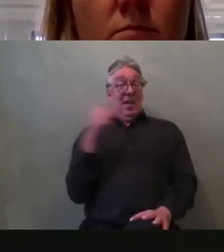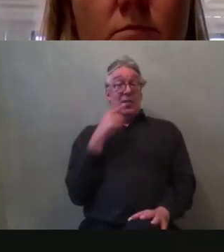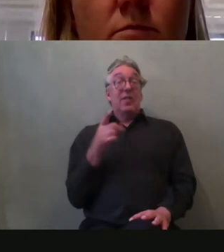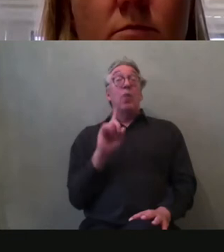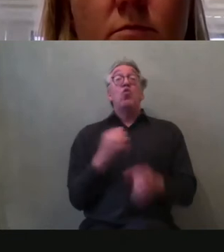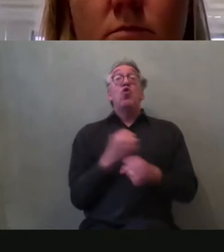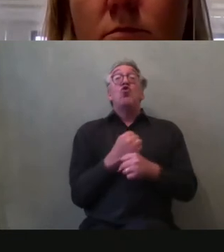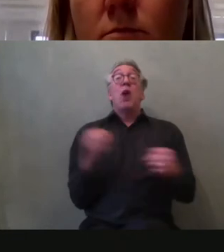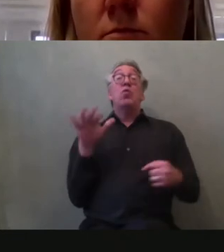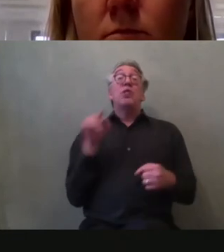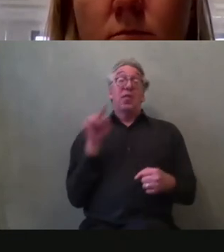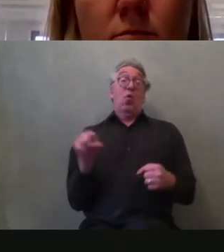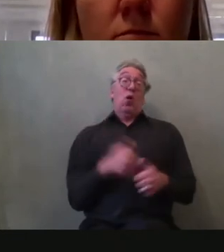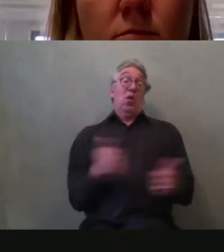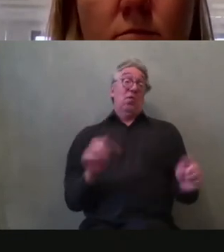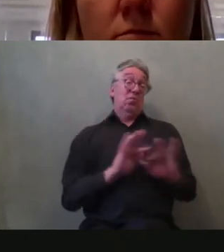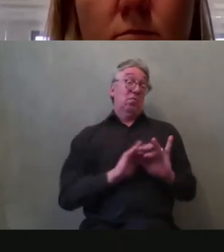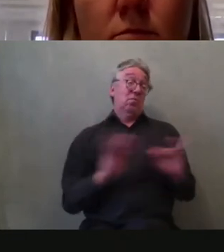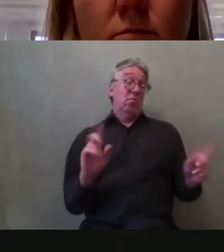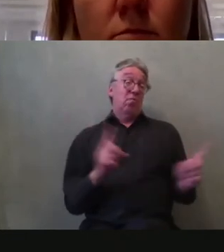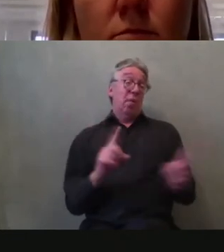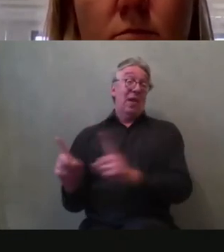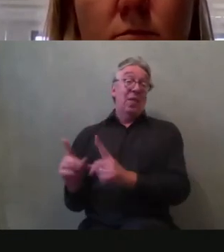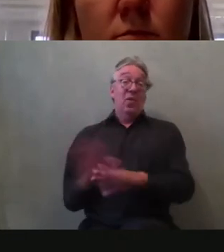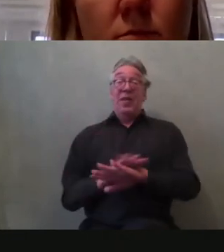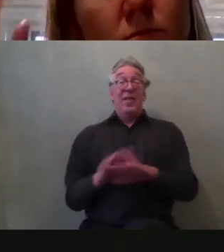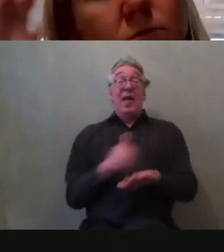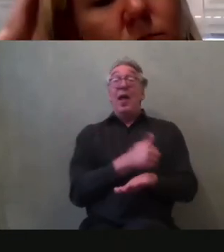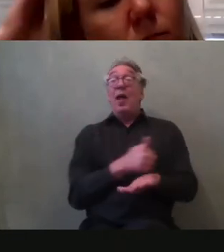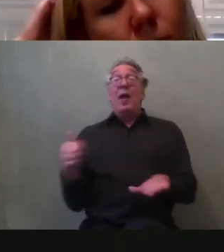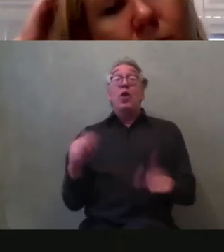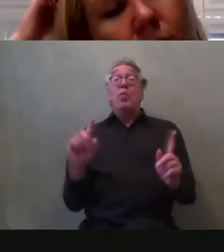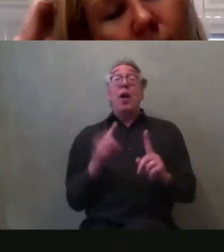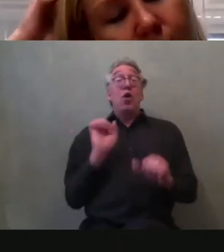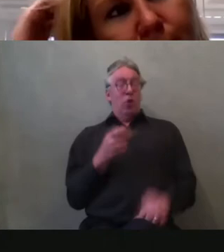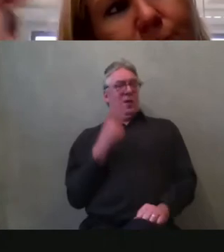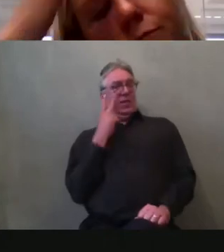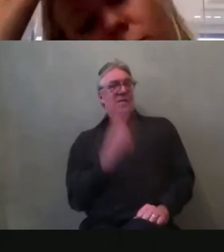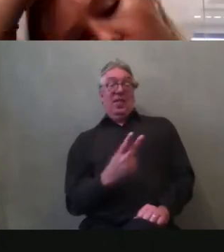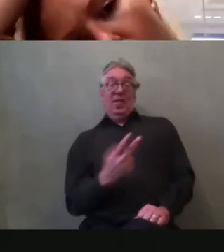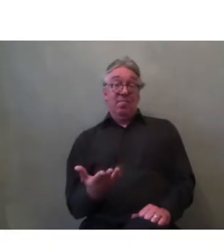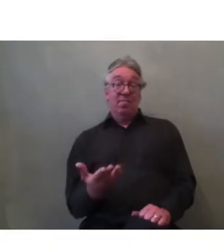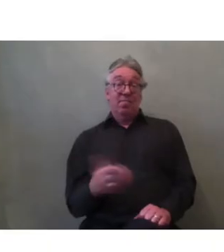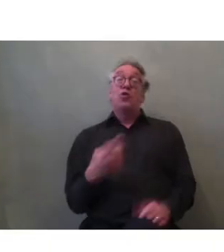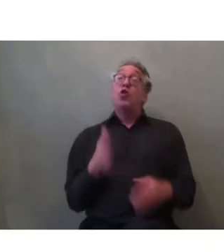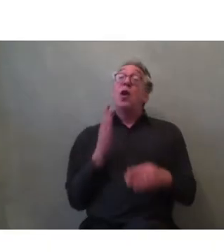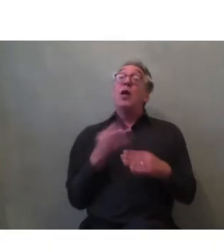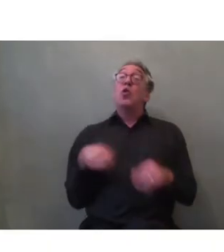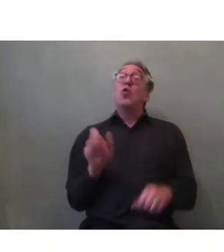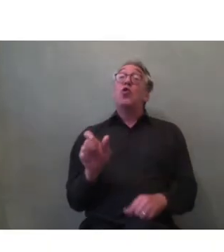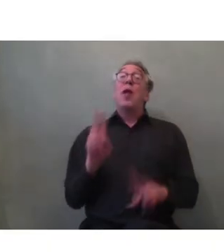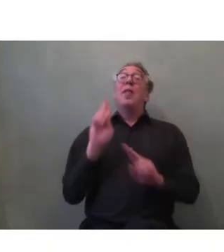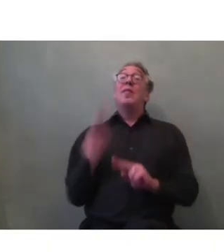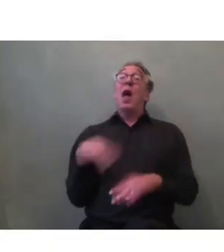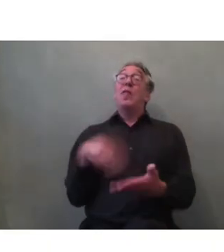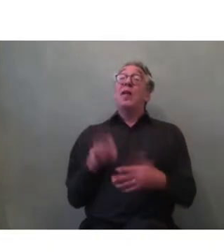beperking, juist omdat niet elke beperking zichtbaar is. En als we kijken naar het laatste onderdeel na de dansles, dan zijn